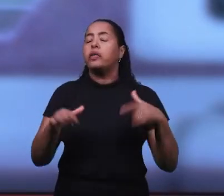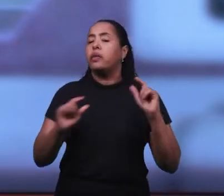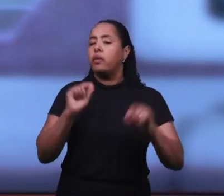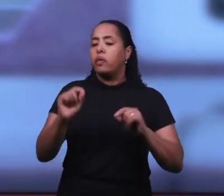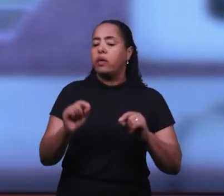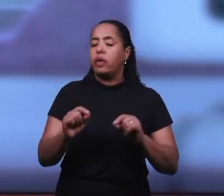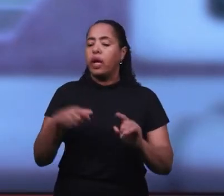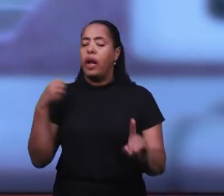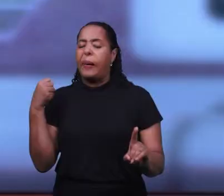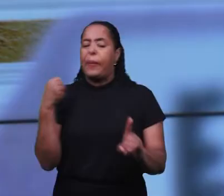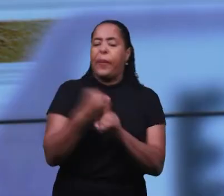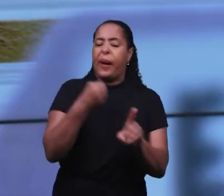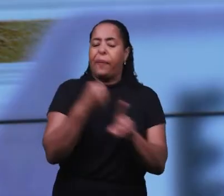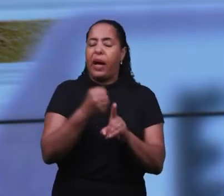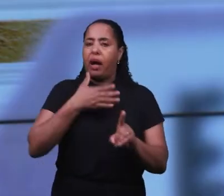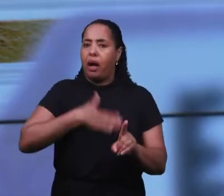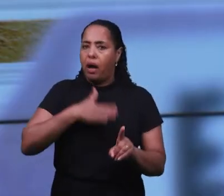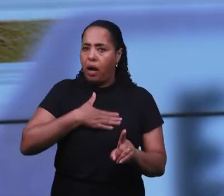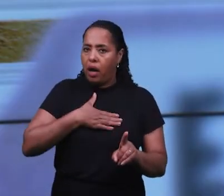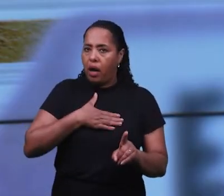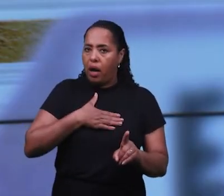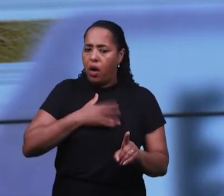attaque